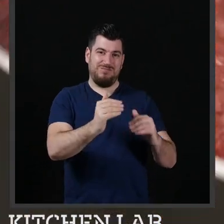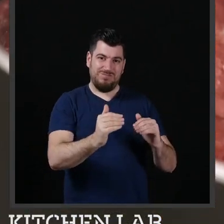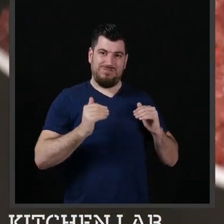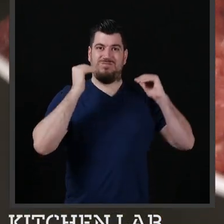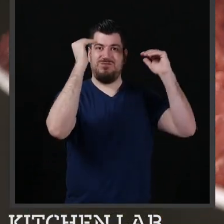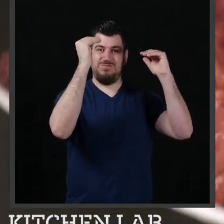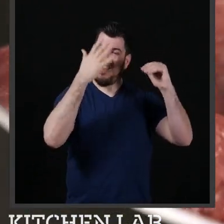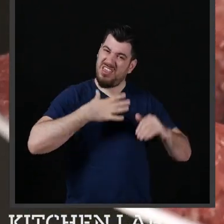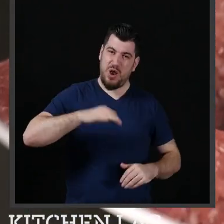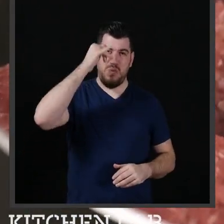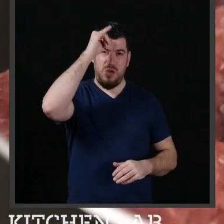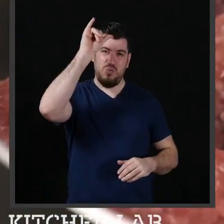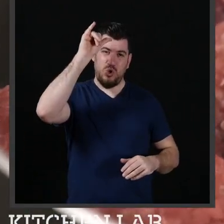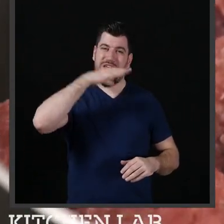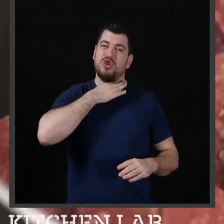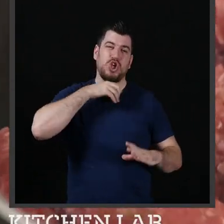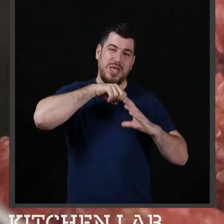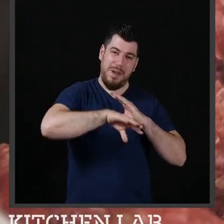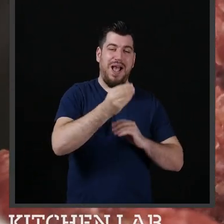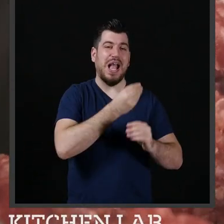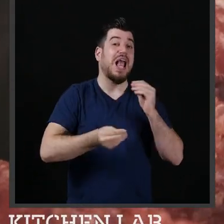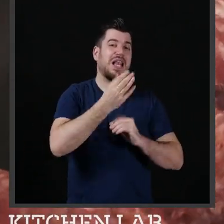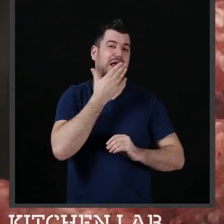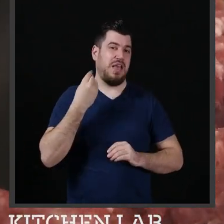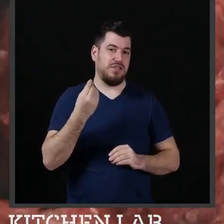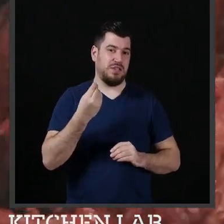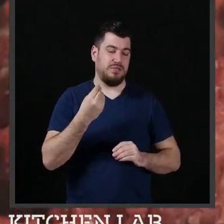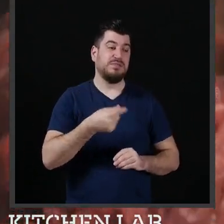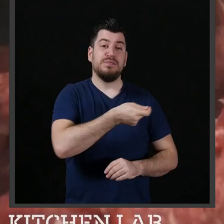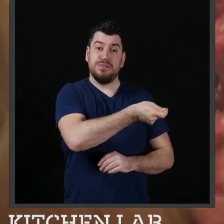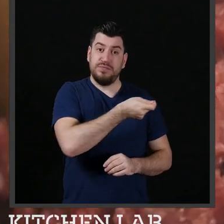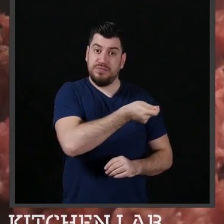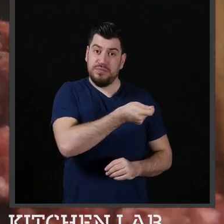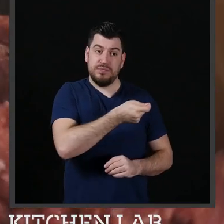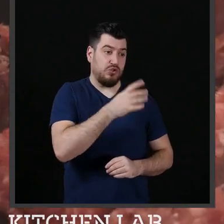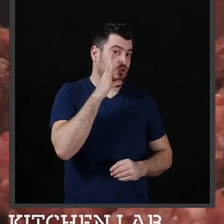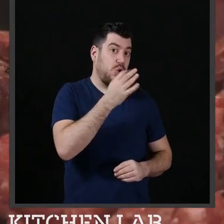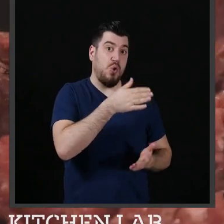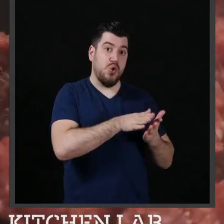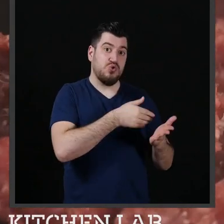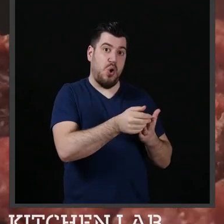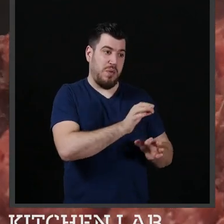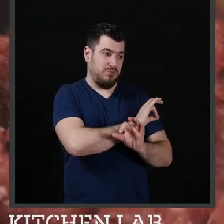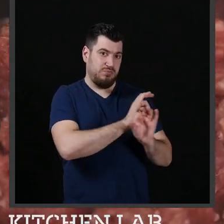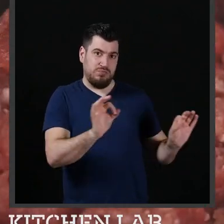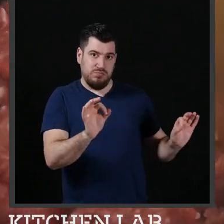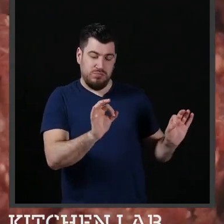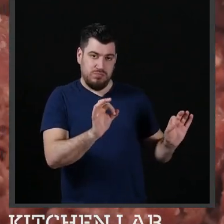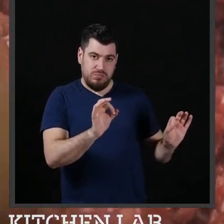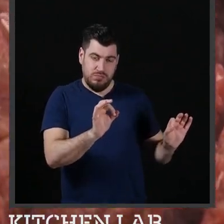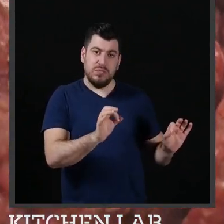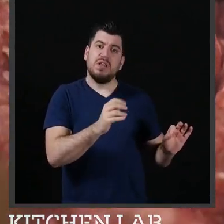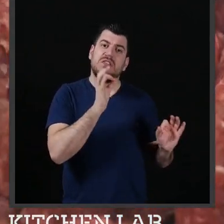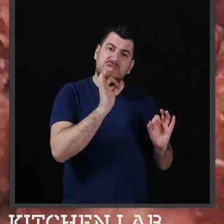κιμά για καλύτερη γεύση. Τώρα, θα σοτάρουμε πολύ καλά μέχρι να πάρει ωραίο χρώμα ο κιμάς μας, σπάζοντας σιγά σιγά με